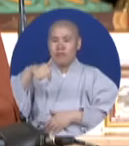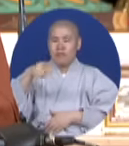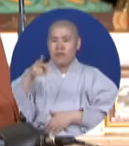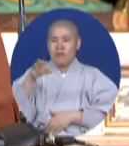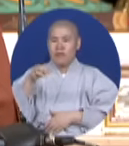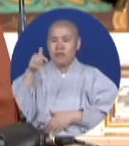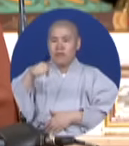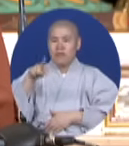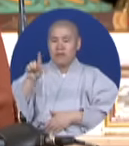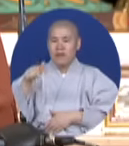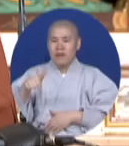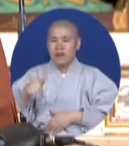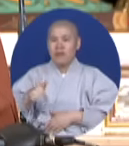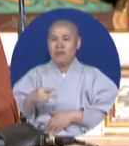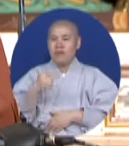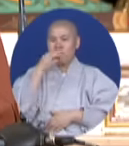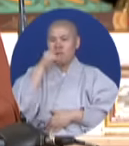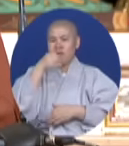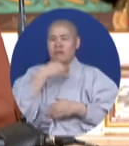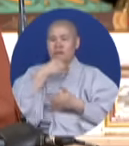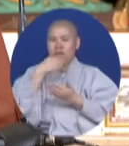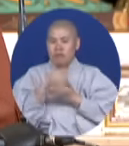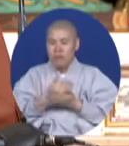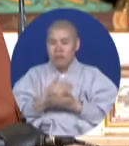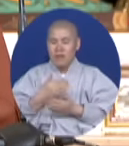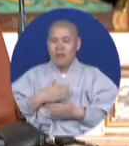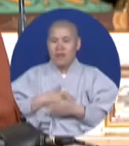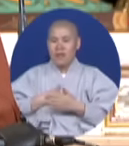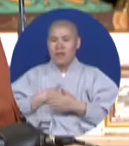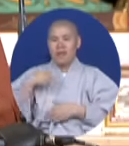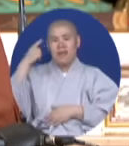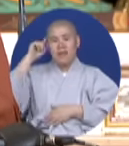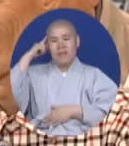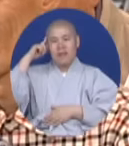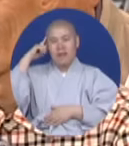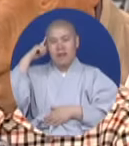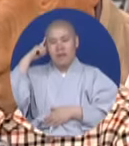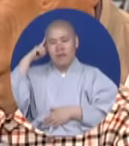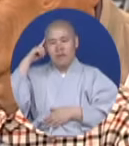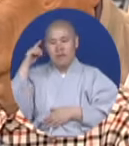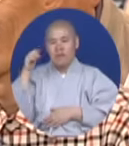제일 중생이 속는 게 자기 생각으로부터 자기가 속는 겁니다.